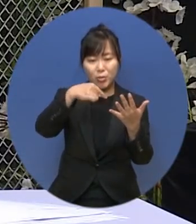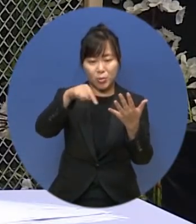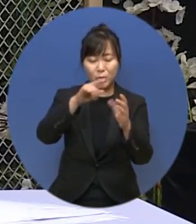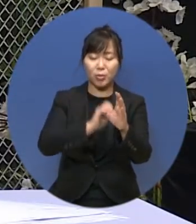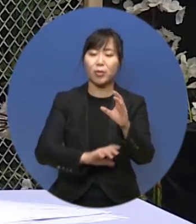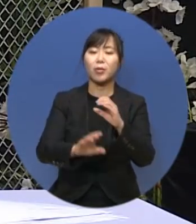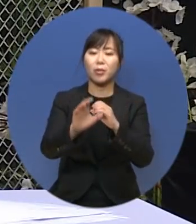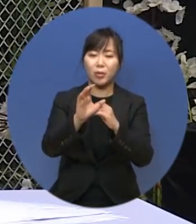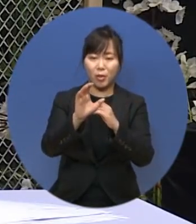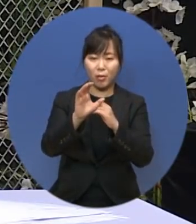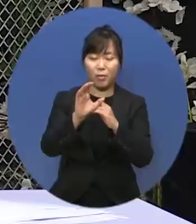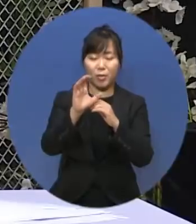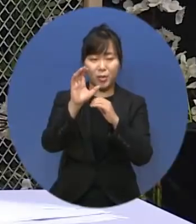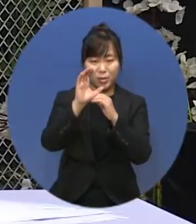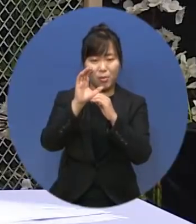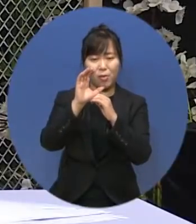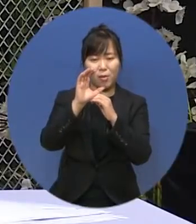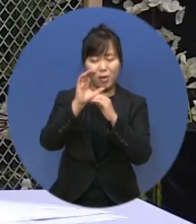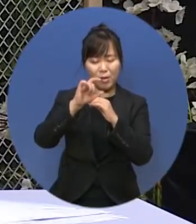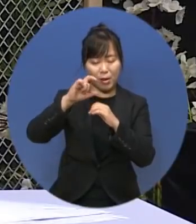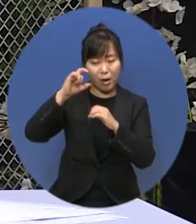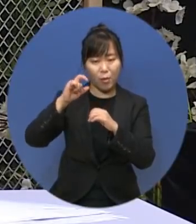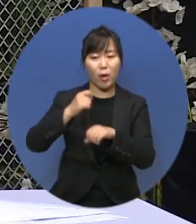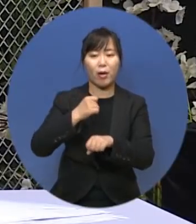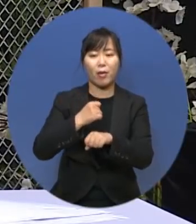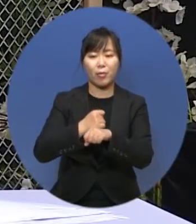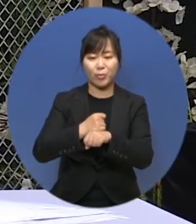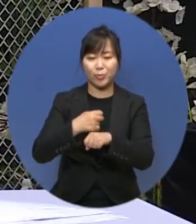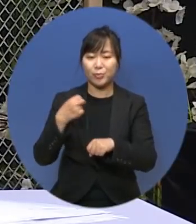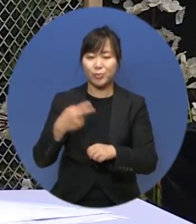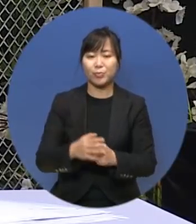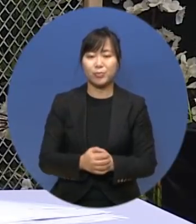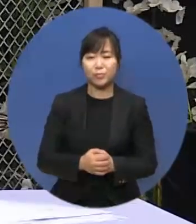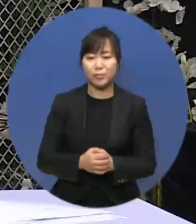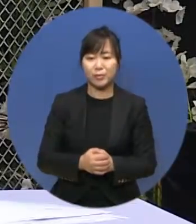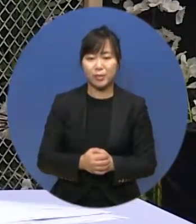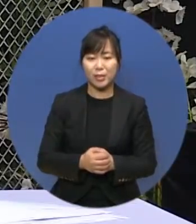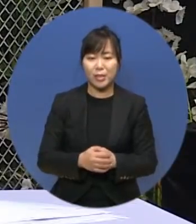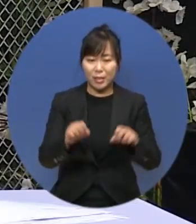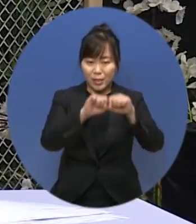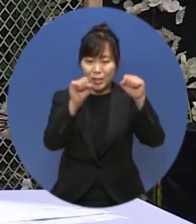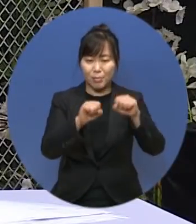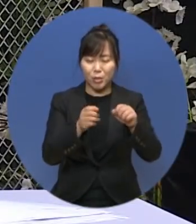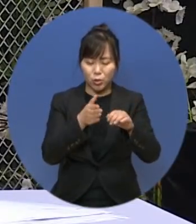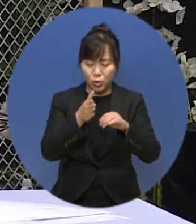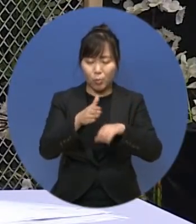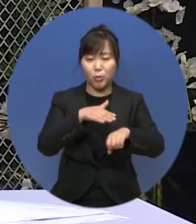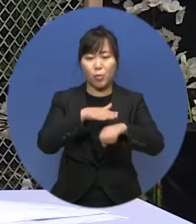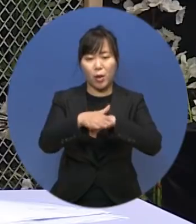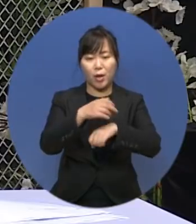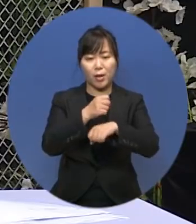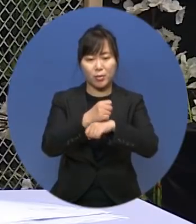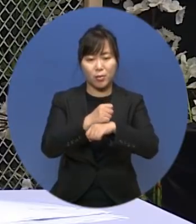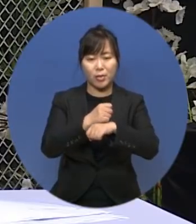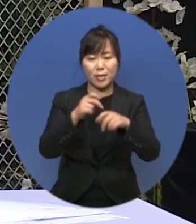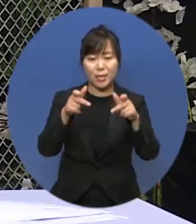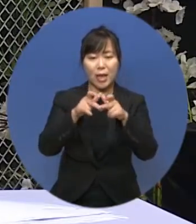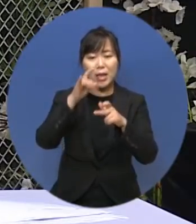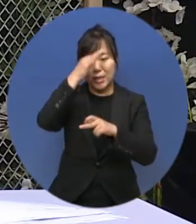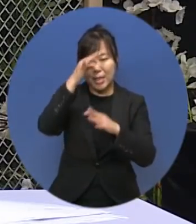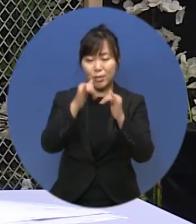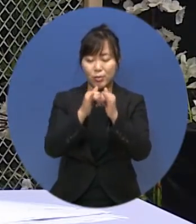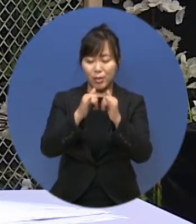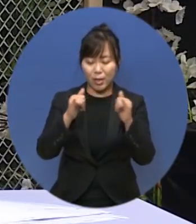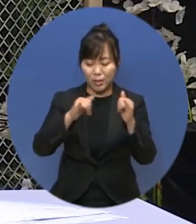그 장애인 예술 교육을 더 강화시키고 그 시스템들을 굉장히 전문화시켜서